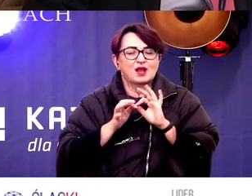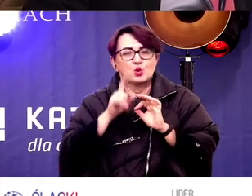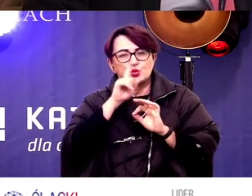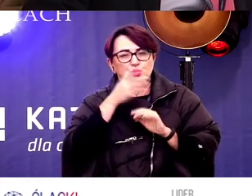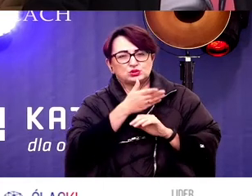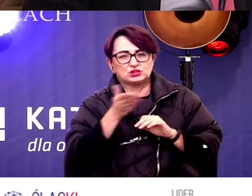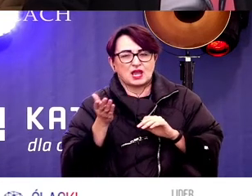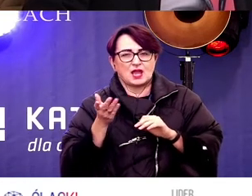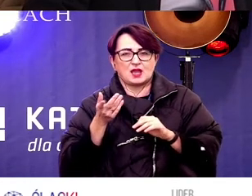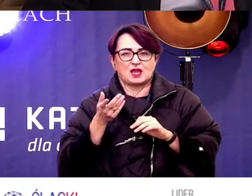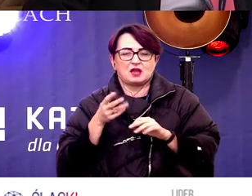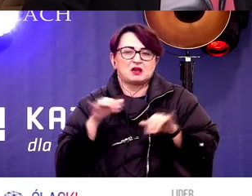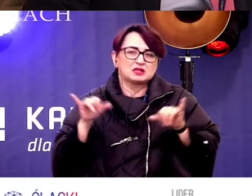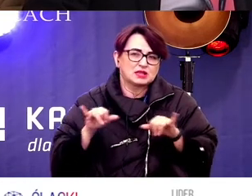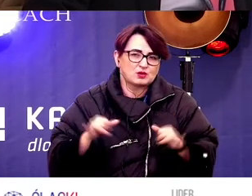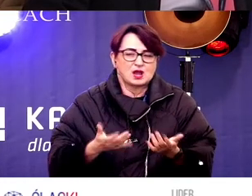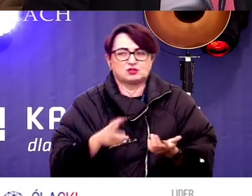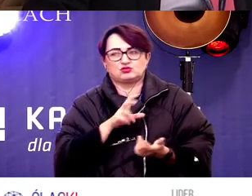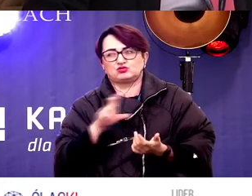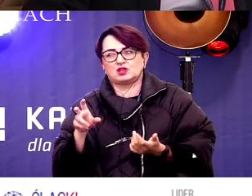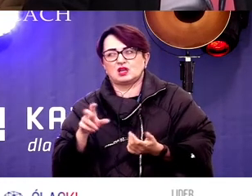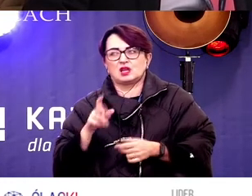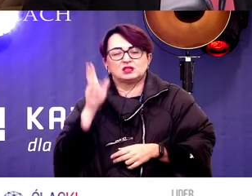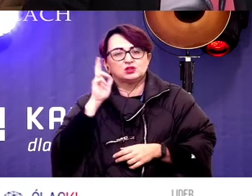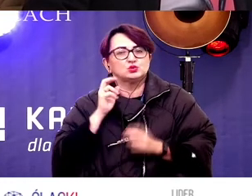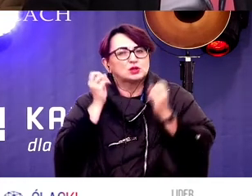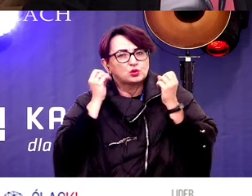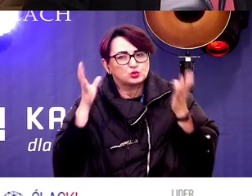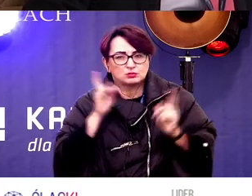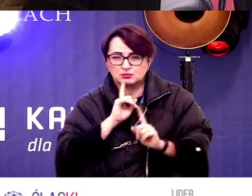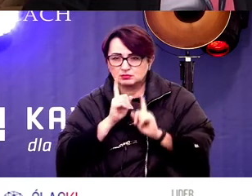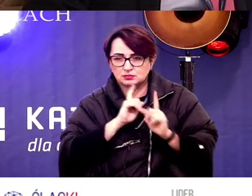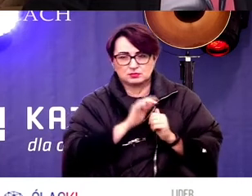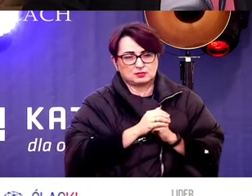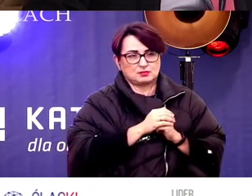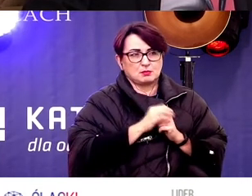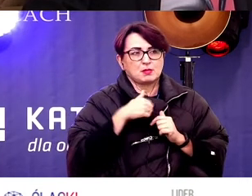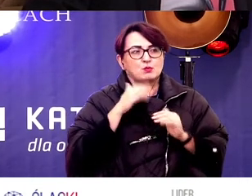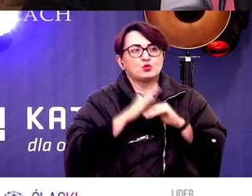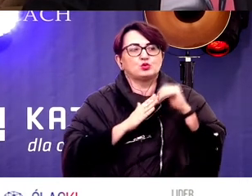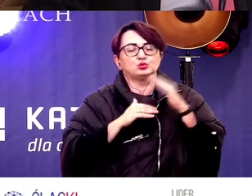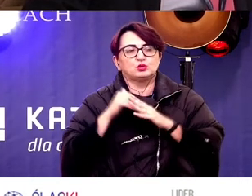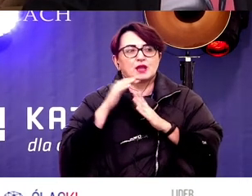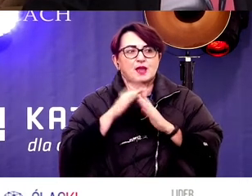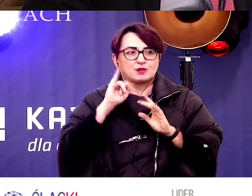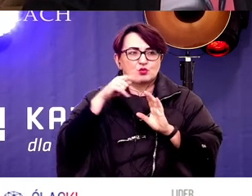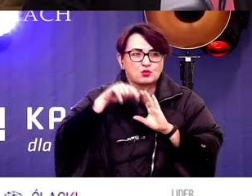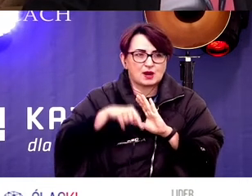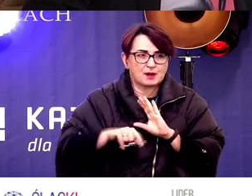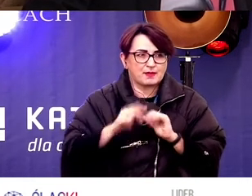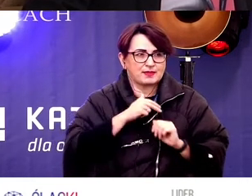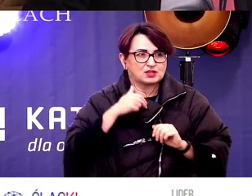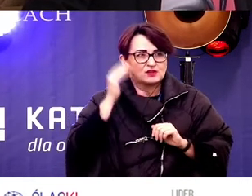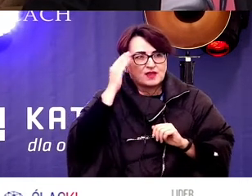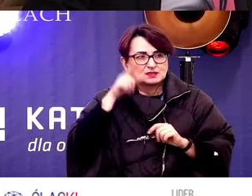ludźmi, powiedzmy sobie w restauracji czy w instytucjach kulturalnych, budujemy ten, czy pogłębiamy tę naszą wiedzę o